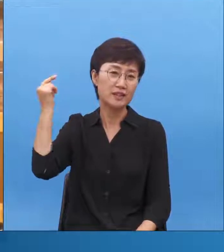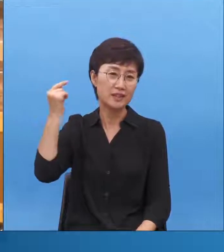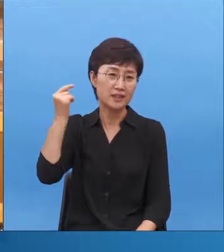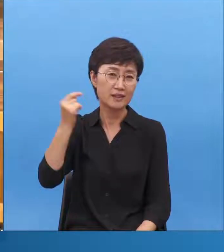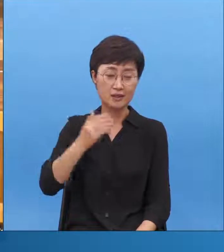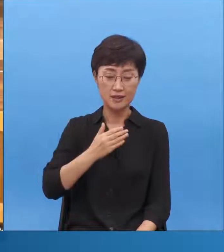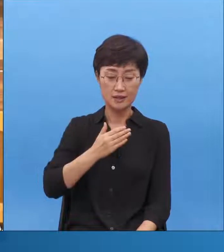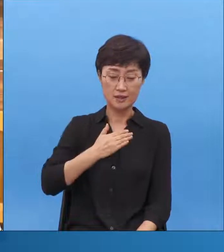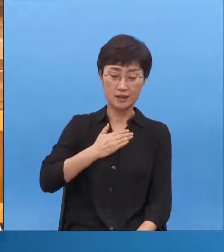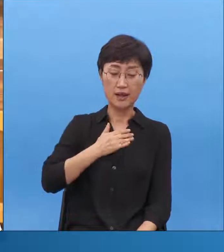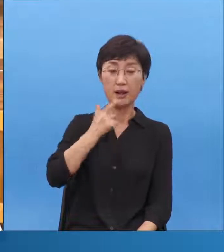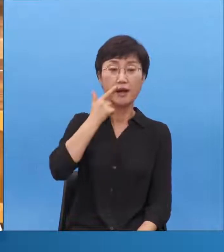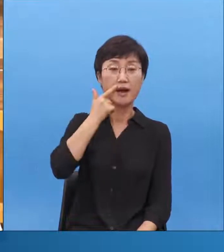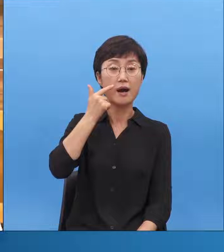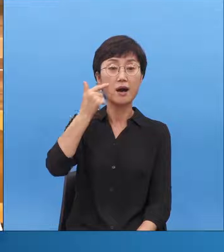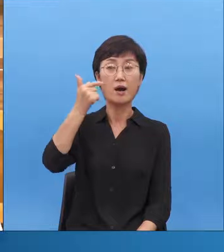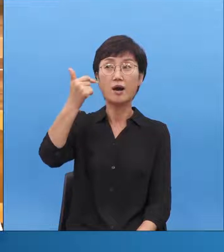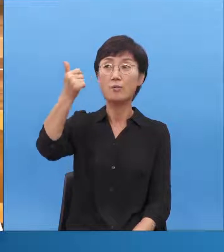내